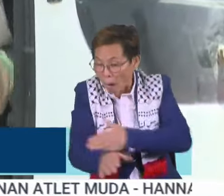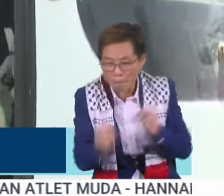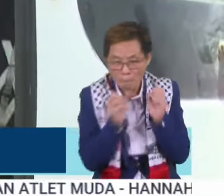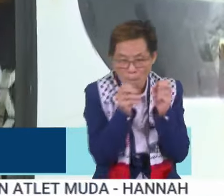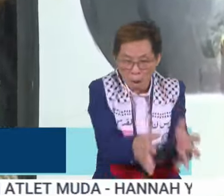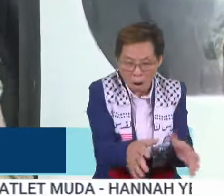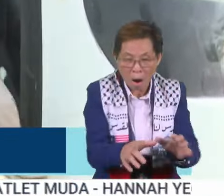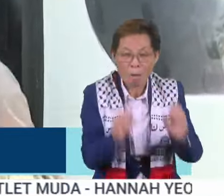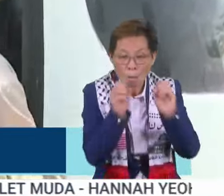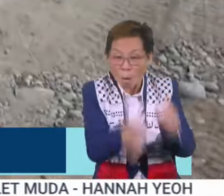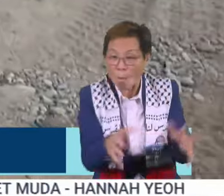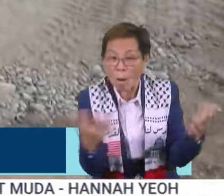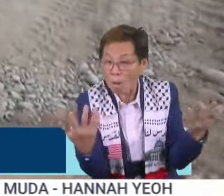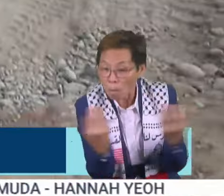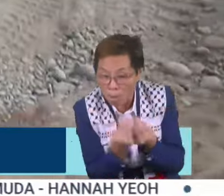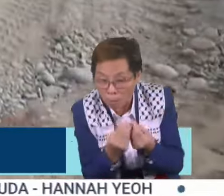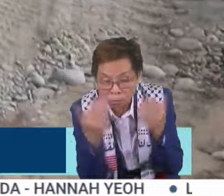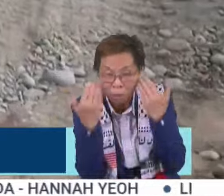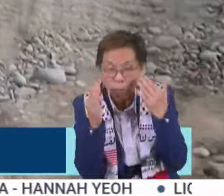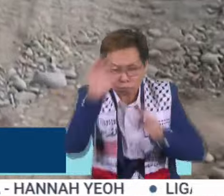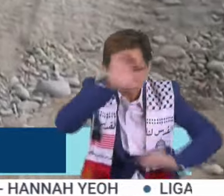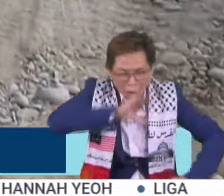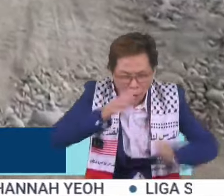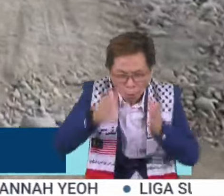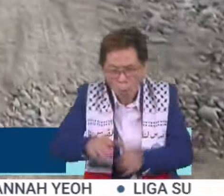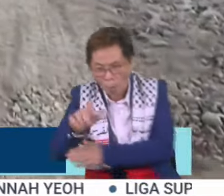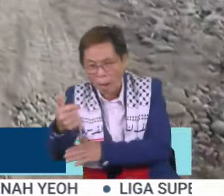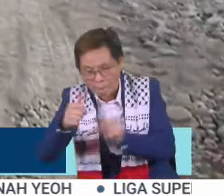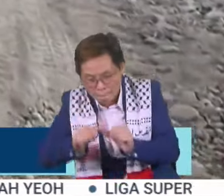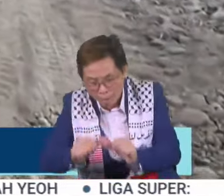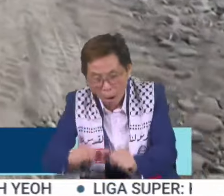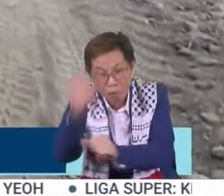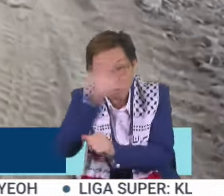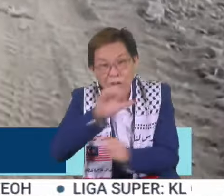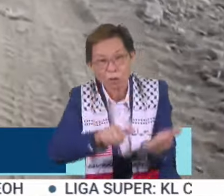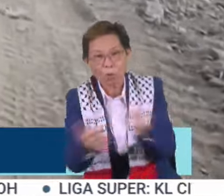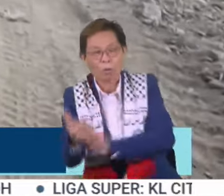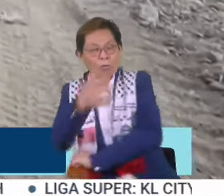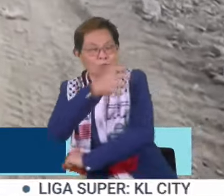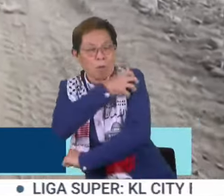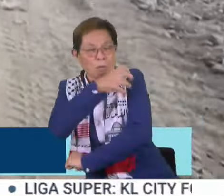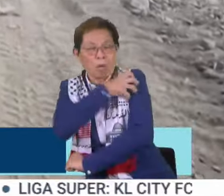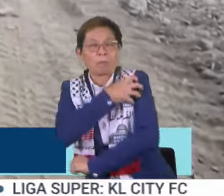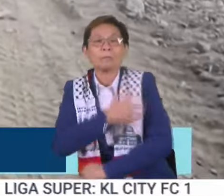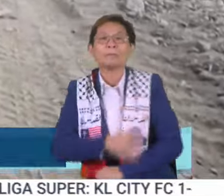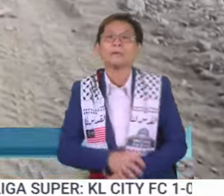dibuang ke dalam lubang itu, namun usaha mencari mangsa lain masih diteruskan pihak berkuasa.